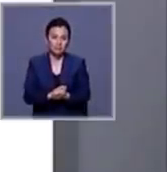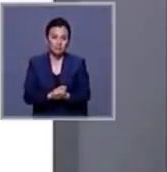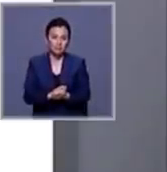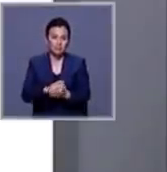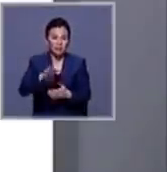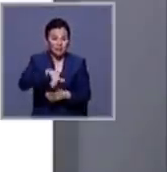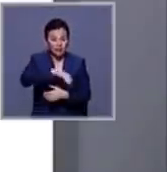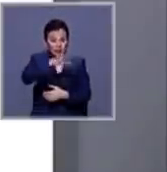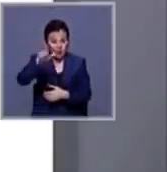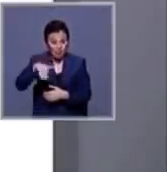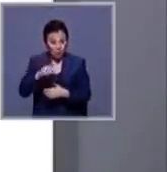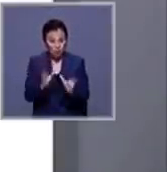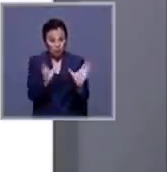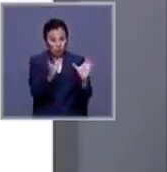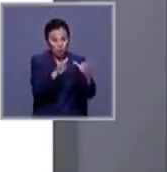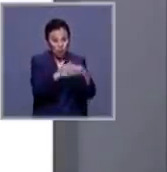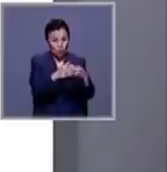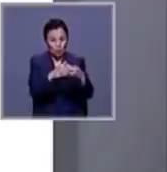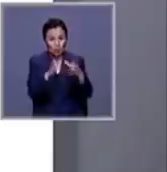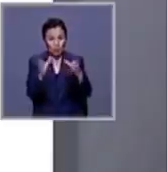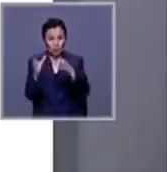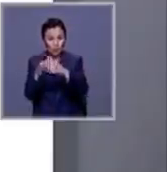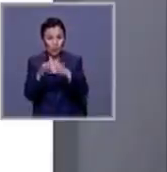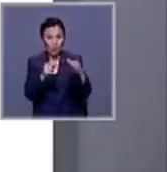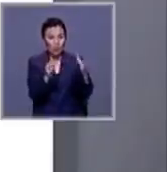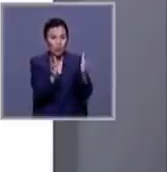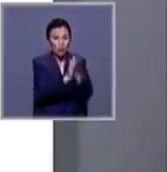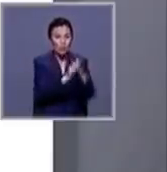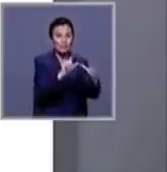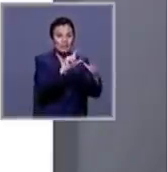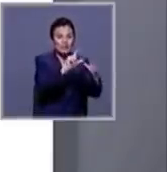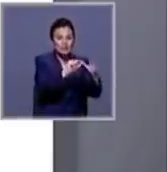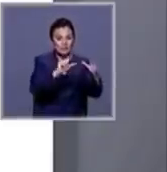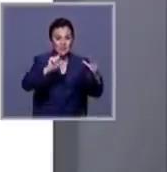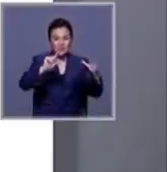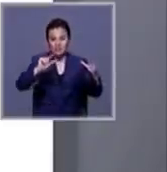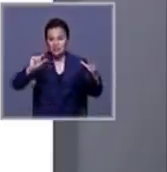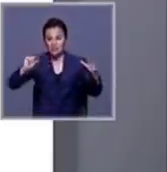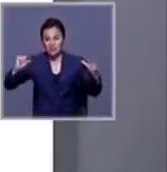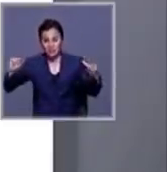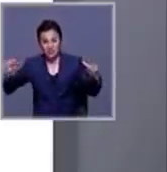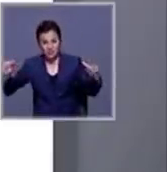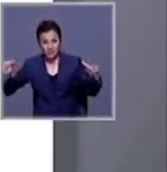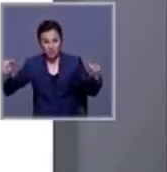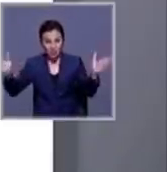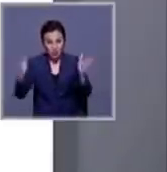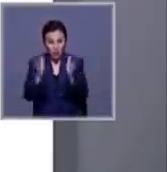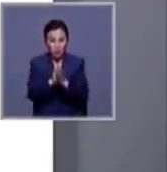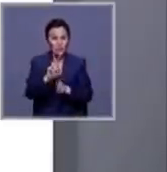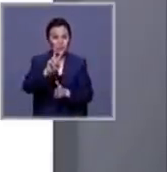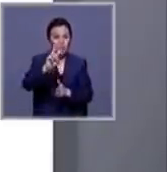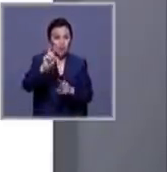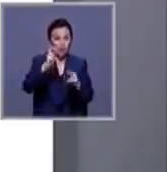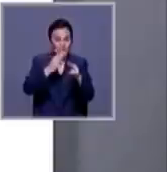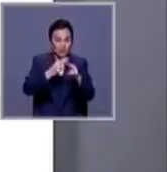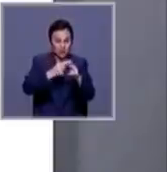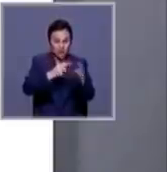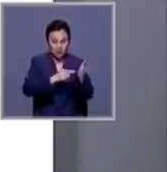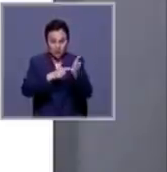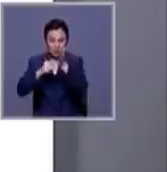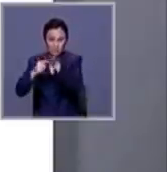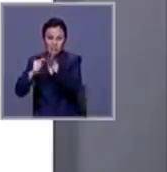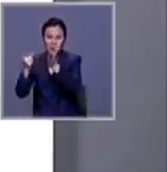งั้นทั้งหมดนี่มันก็แต่ละกลุ่มก็จะมี20คนทั้งหมดก็จะมีได้200คนพอดี200คนปุ๊บก็จะต้องส่งชื่อให้คส